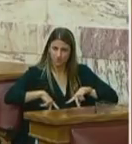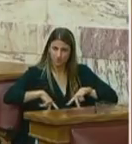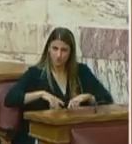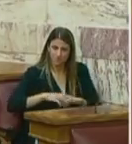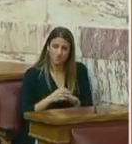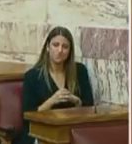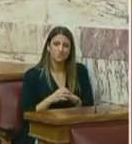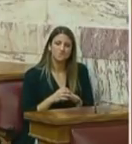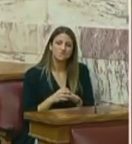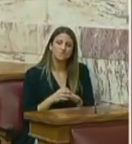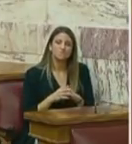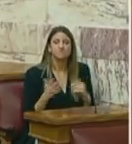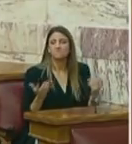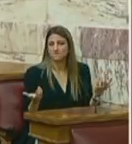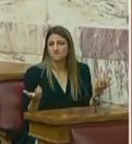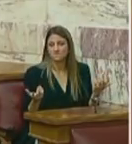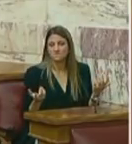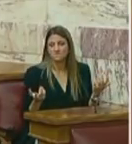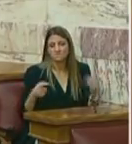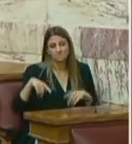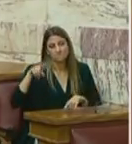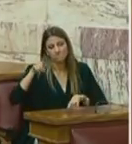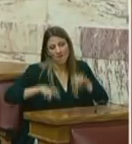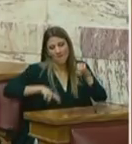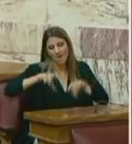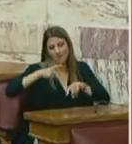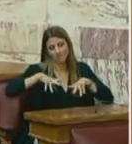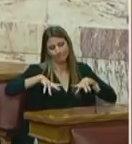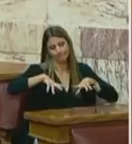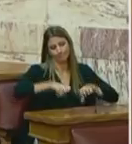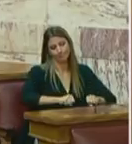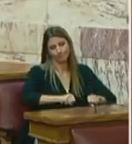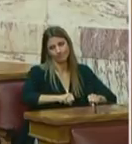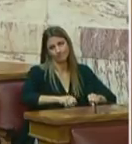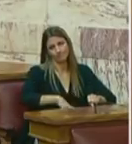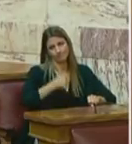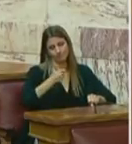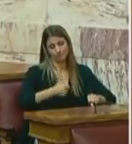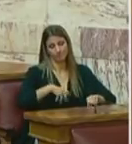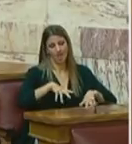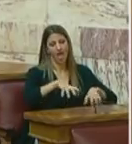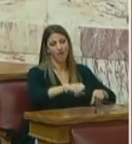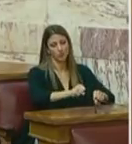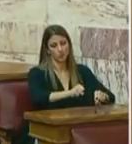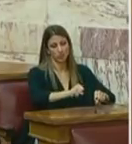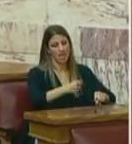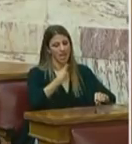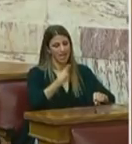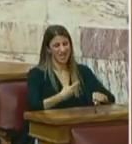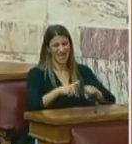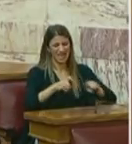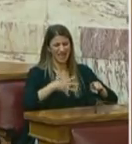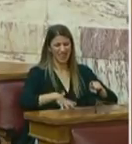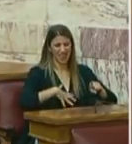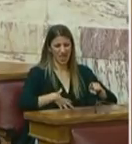Και κάποιοι που πάνω στην παραζάλη της εξουσίας μπέρδεψαν το δίκαιο με την επιθυμία τους και την